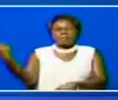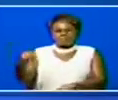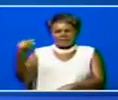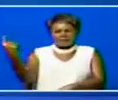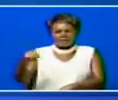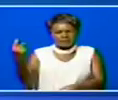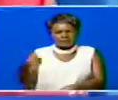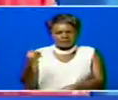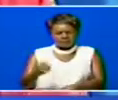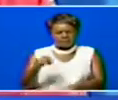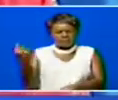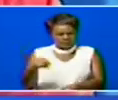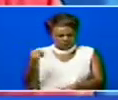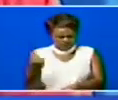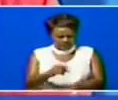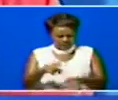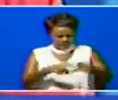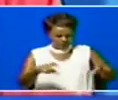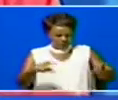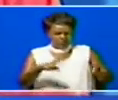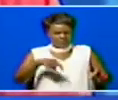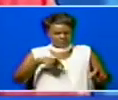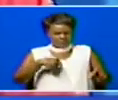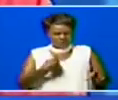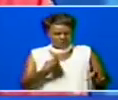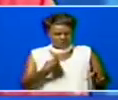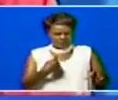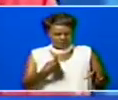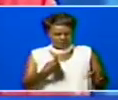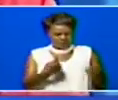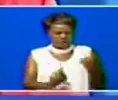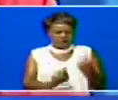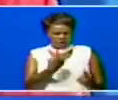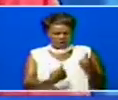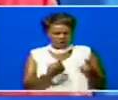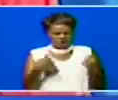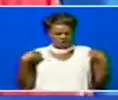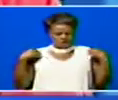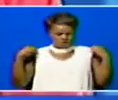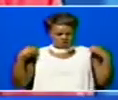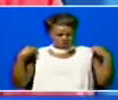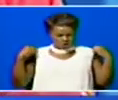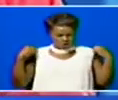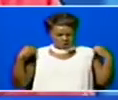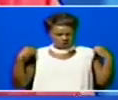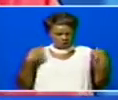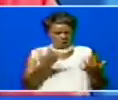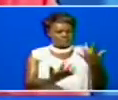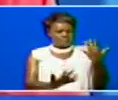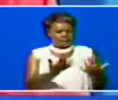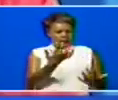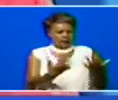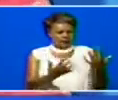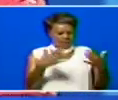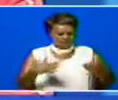sana. Alinipiga na hizo miti, nikawa ninachomeka mahali nimekaa, na kumbuka nguo niliyokuwa nimevaa iliungua kwa mwili